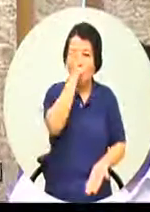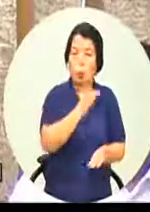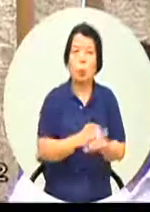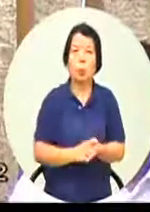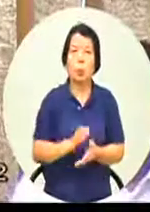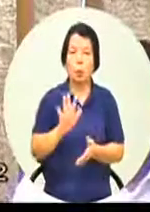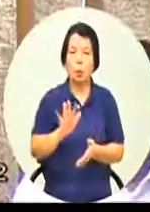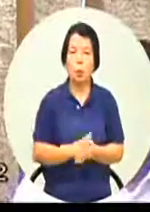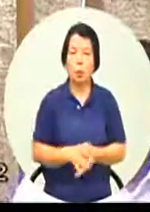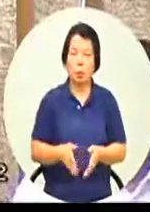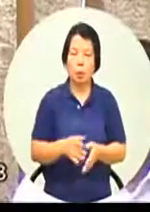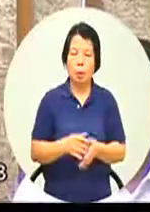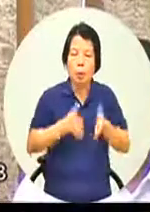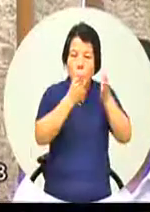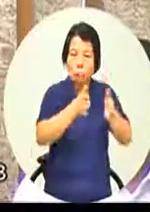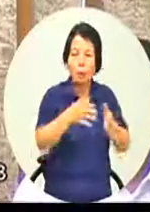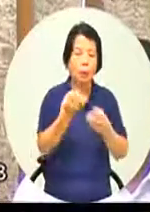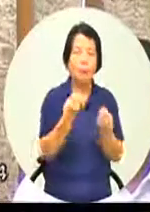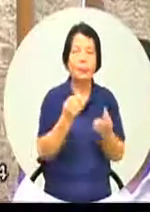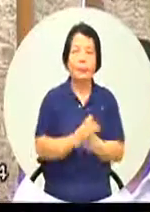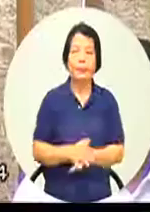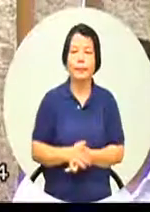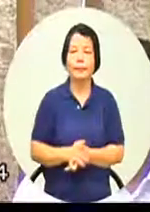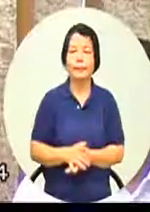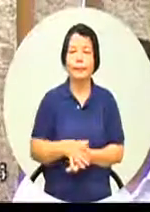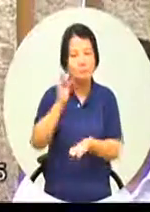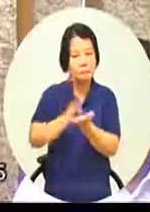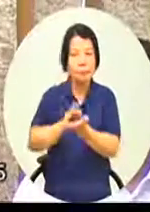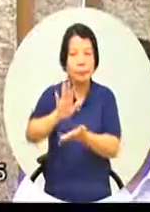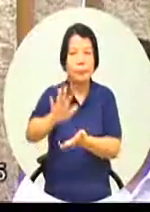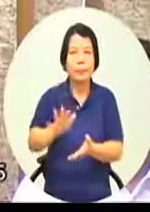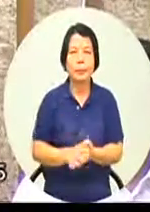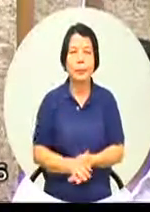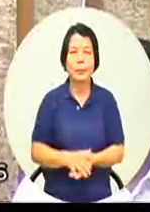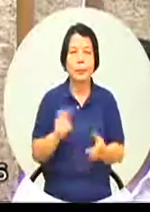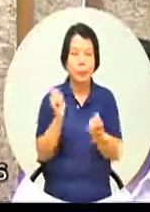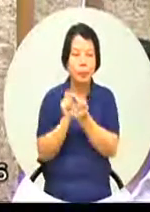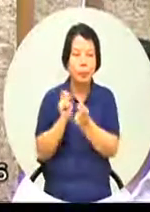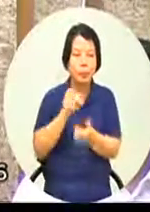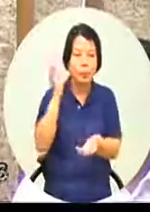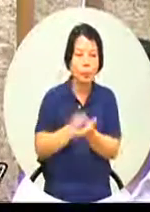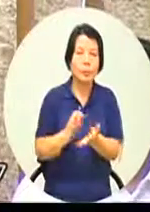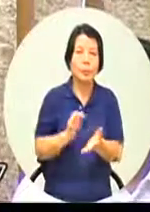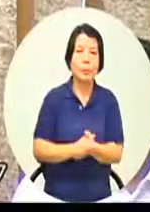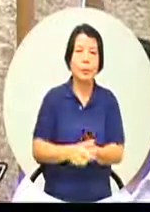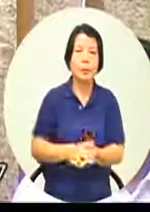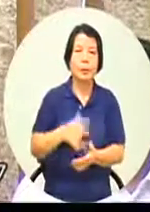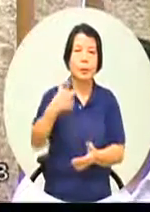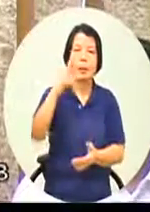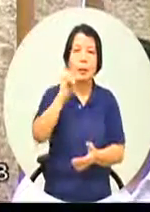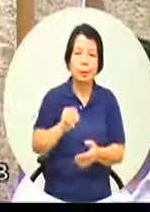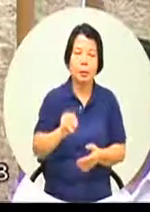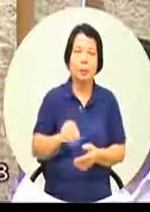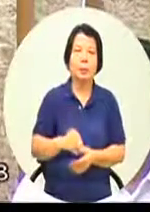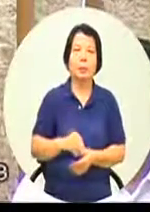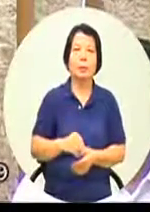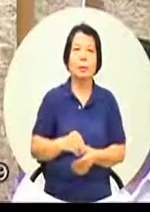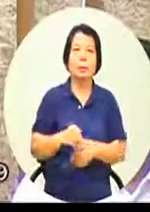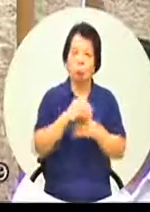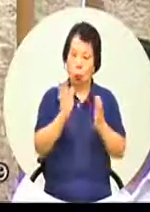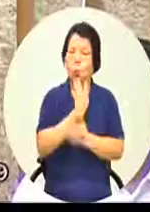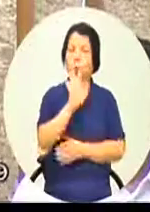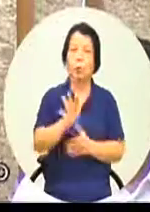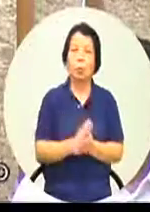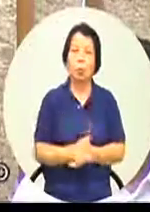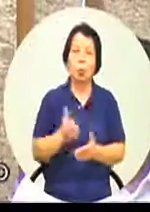产品，其实这一些我就跟议员报告过，其实最便宜的一艘船可能只要7万块。好、哦，其实都在我